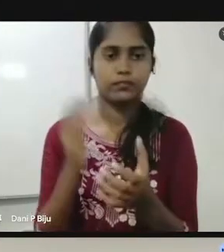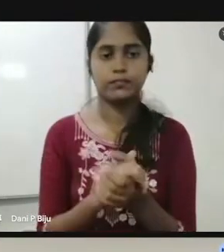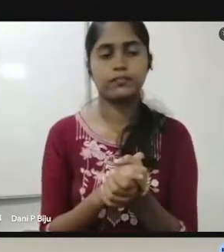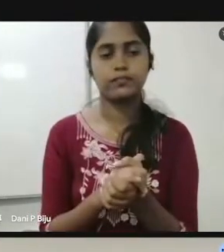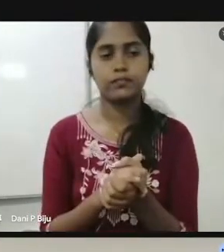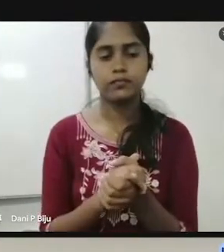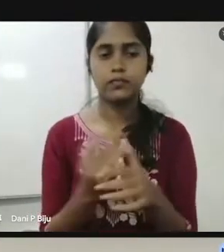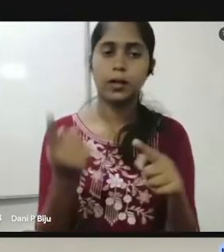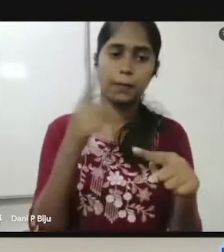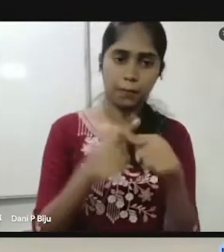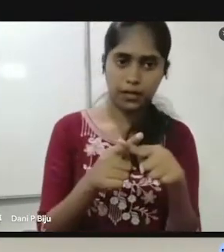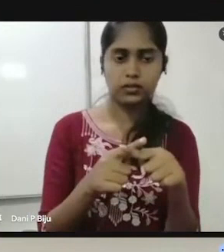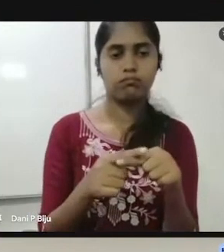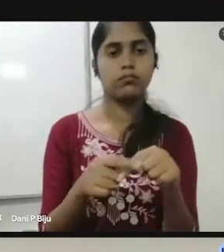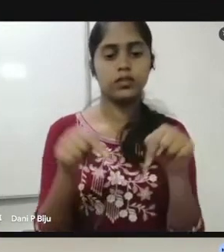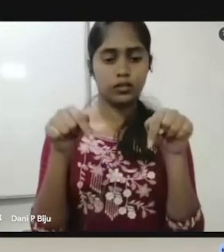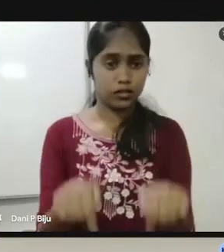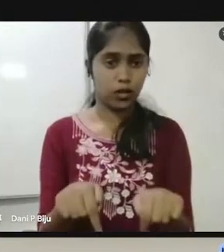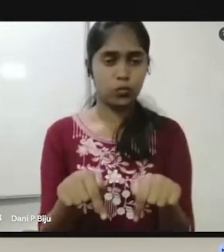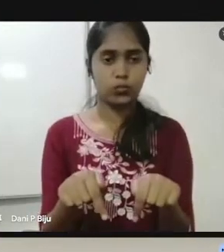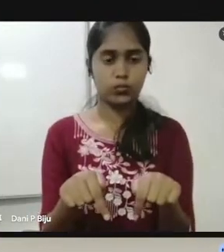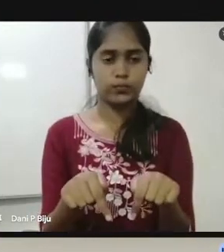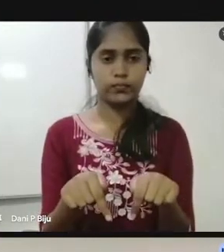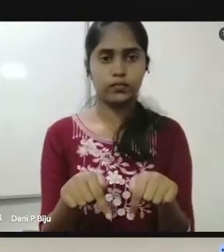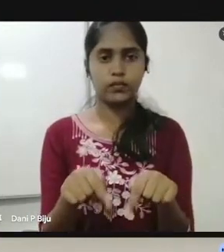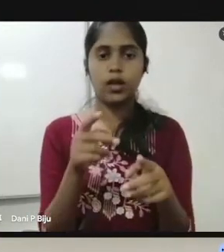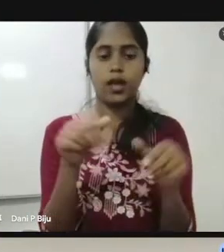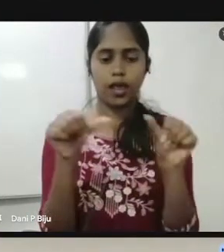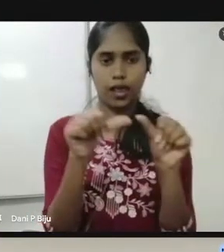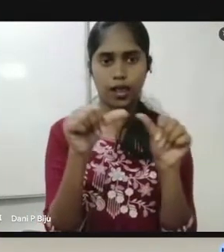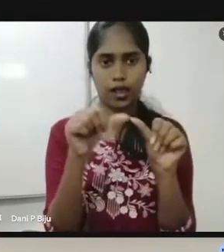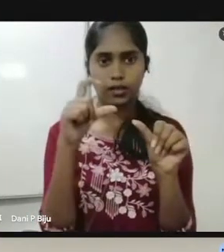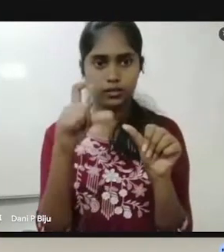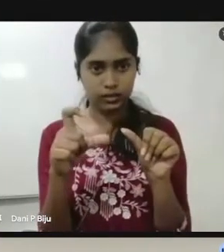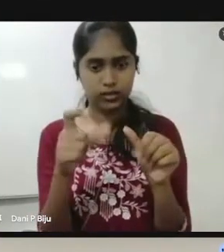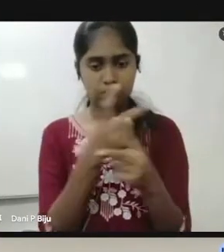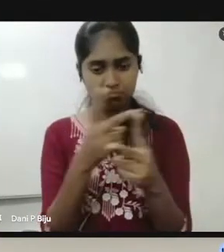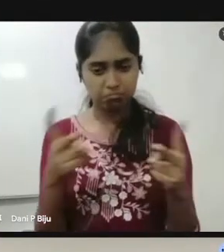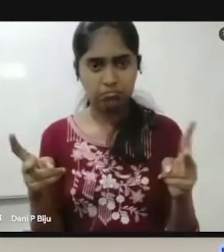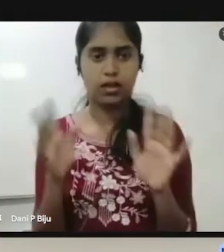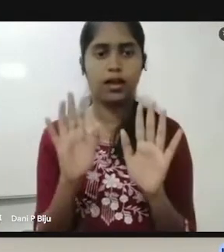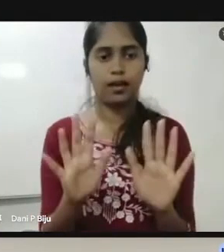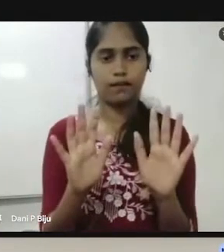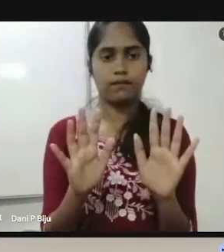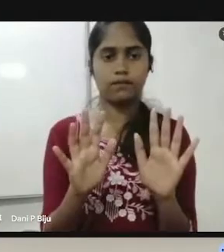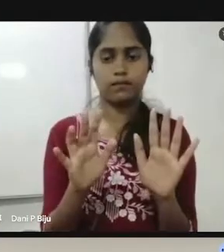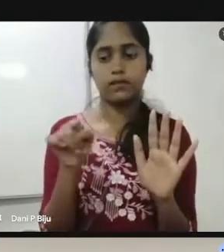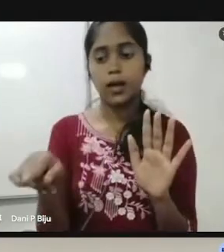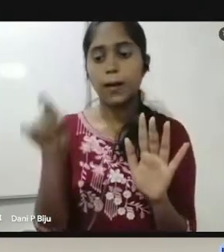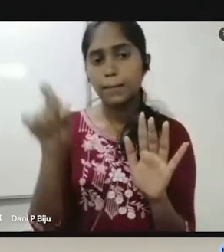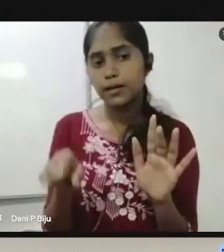അതേപോലെ നമുക്ക് ഇപ്പൊ നിലവിലുള്ള എന്തൊക്കെ സിസ്റ്റംസ് ആണ് നമുക്ക് ഇപ്പം ആ വ്യക്തിക്ക് കൊടുക്കാൻ പറ്റുന്നതെന്നുള്ളത്